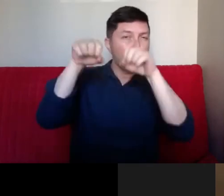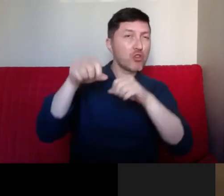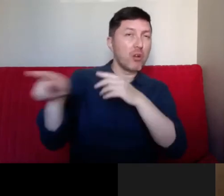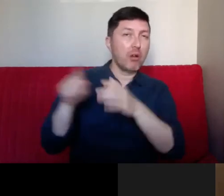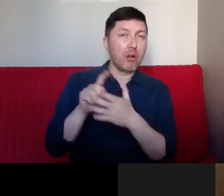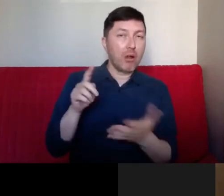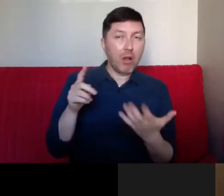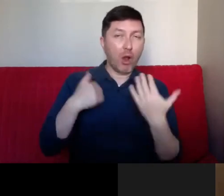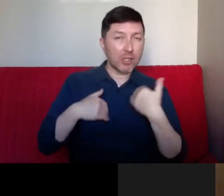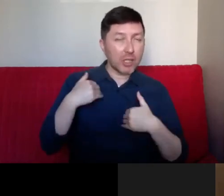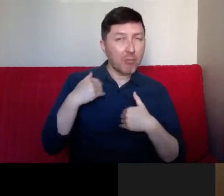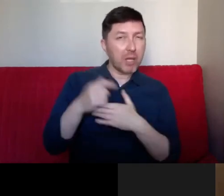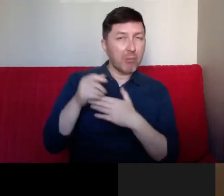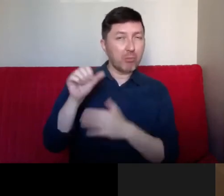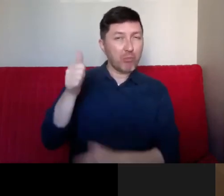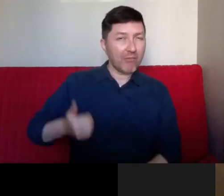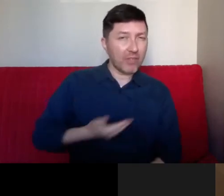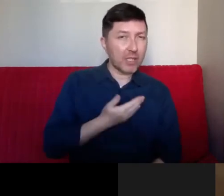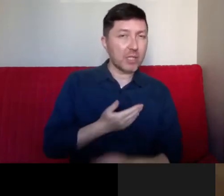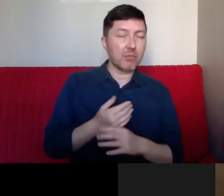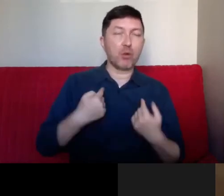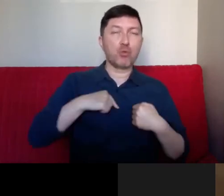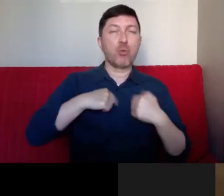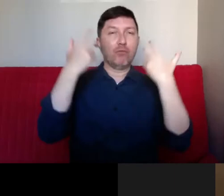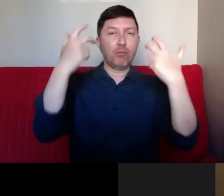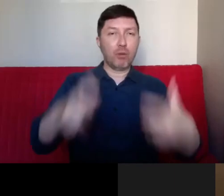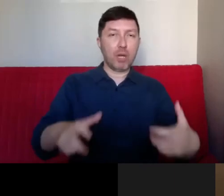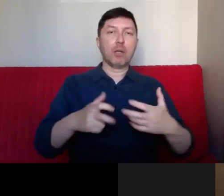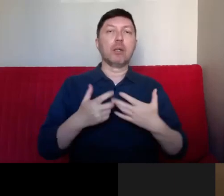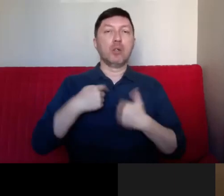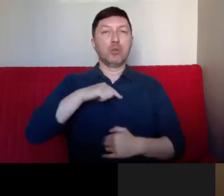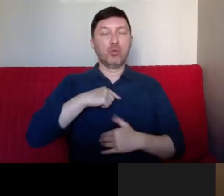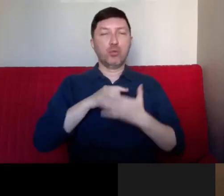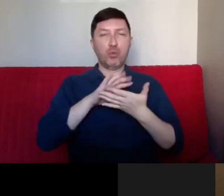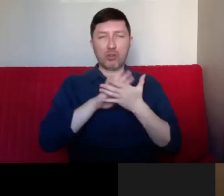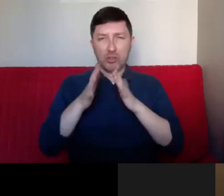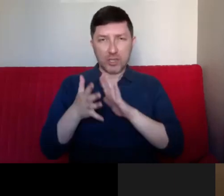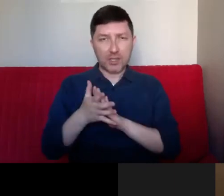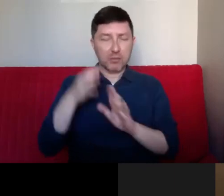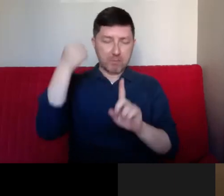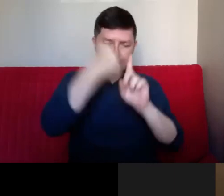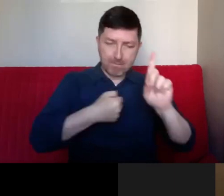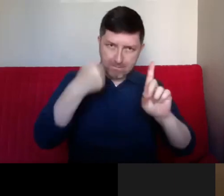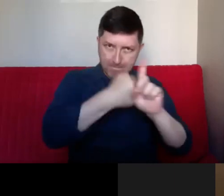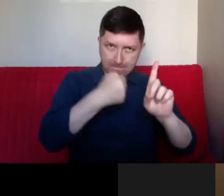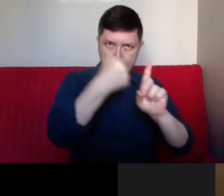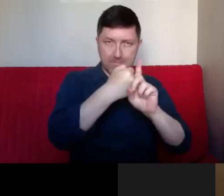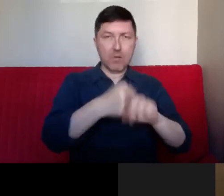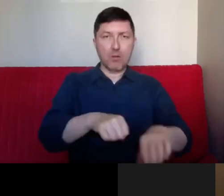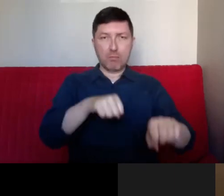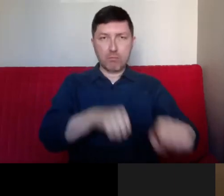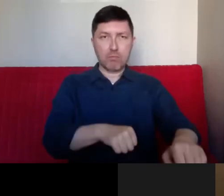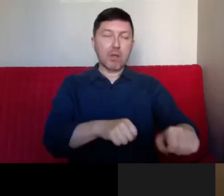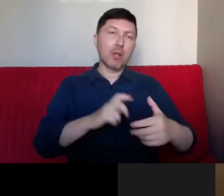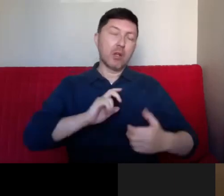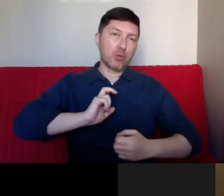Non. Nos organisations sont claires. Elles vont se battre très fermement en France et